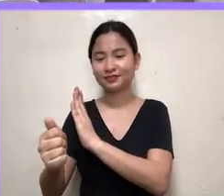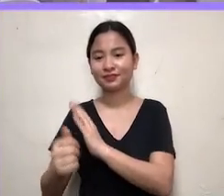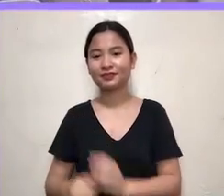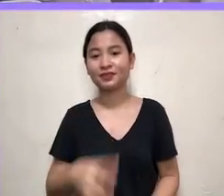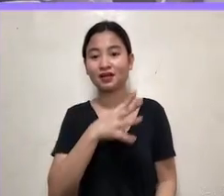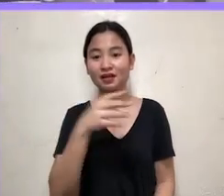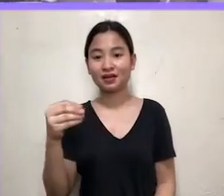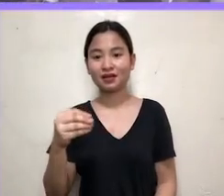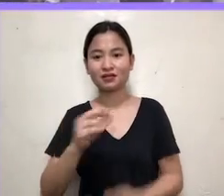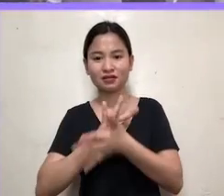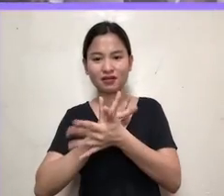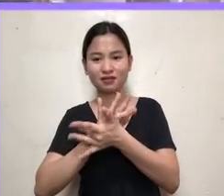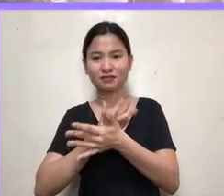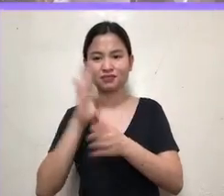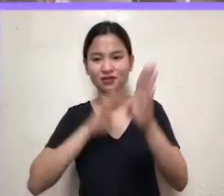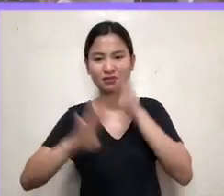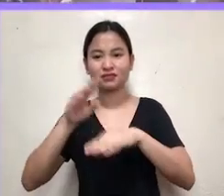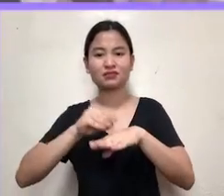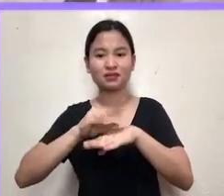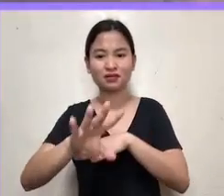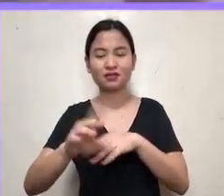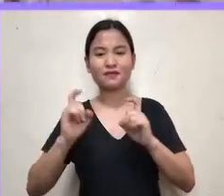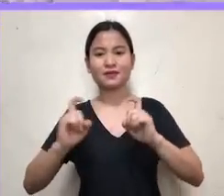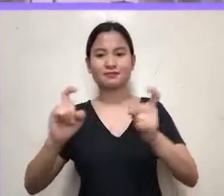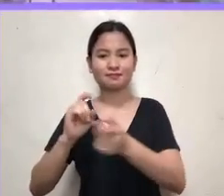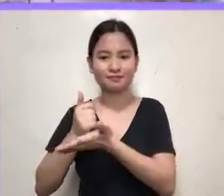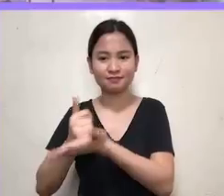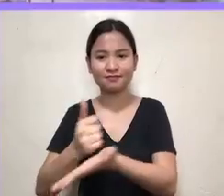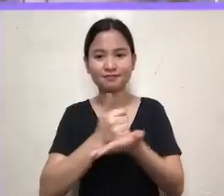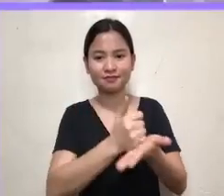komprehensibo, at maagap na pagtugon sa pandemya.